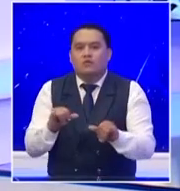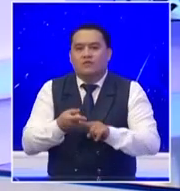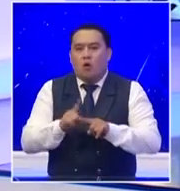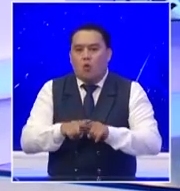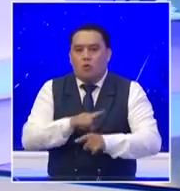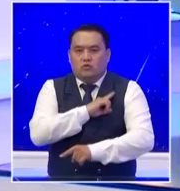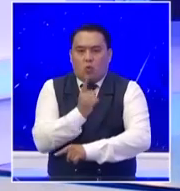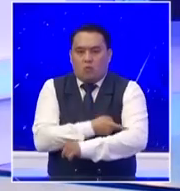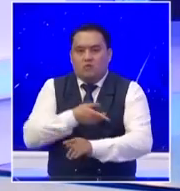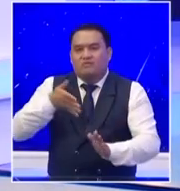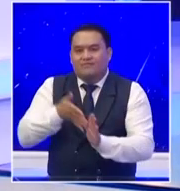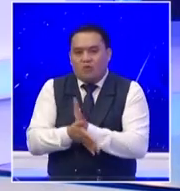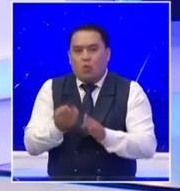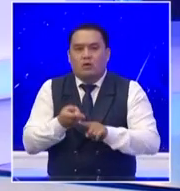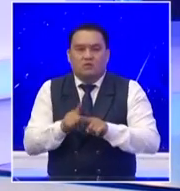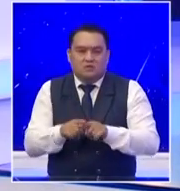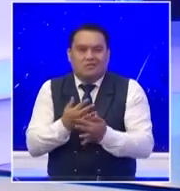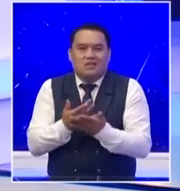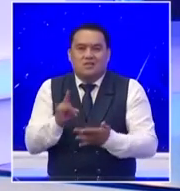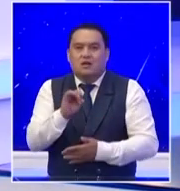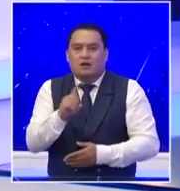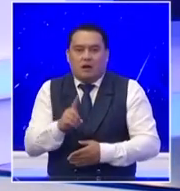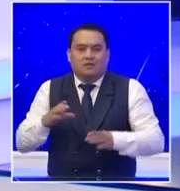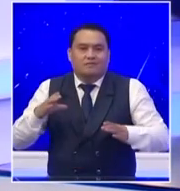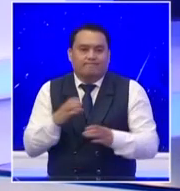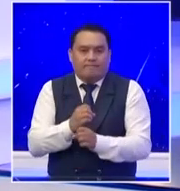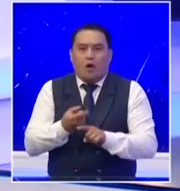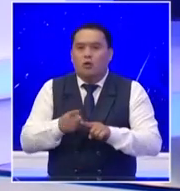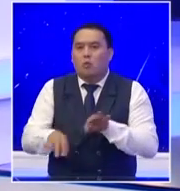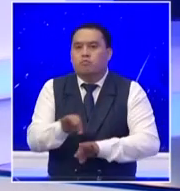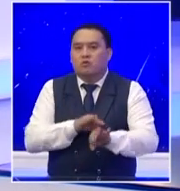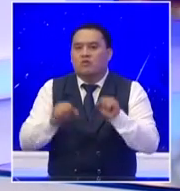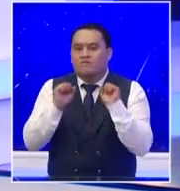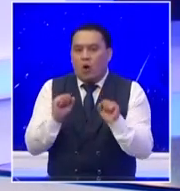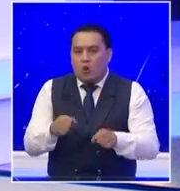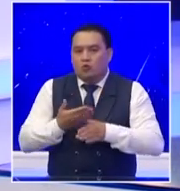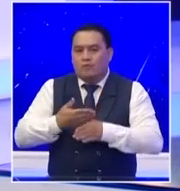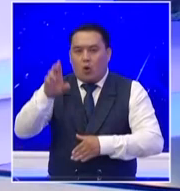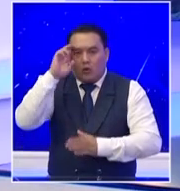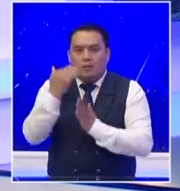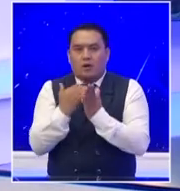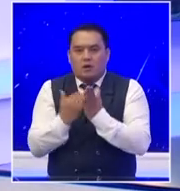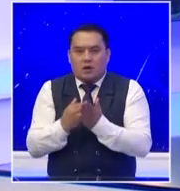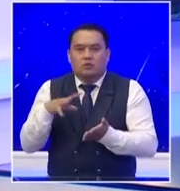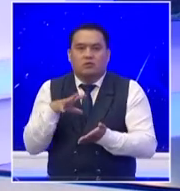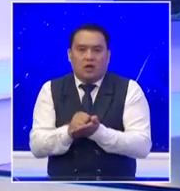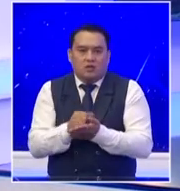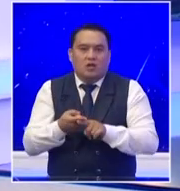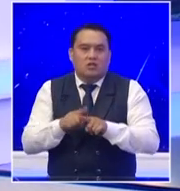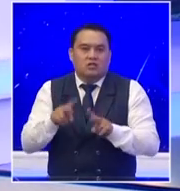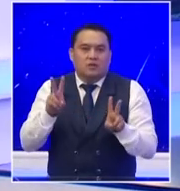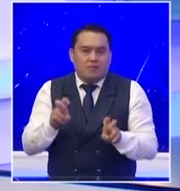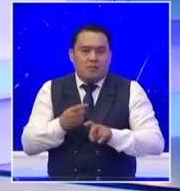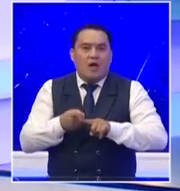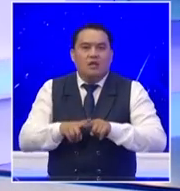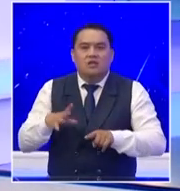позволит уменьшить вредный выброс в атмосферу в несколько раз. Воплощение проекта стало возможным благодаря государственной программе «Дорожная карта